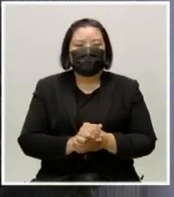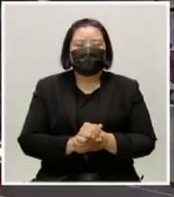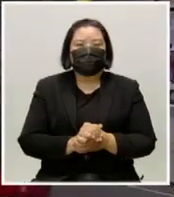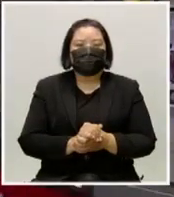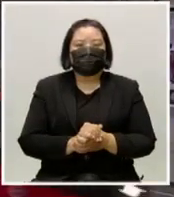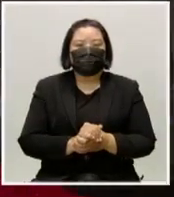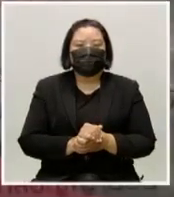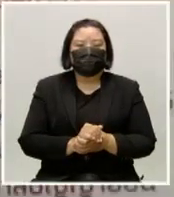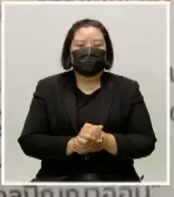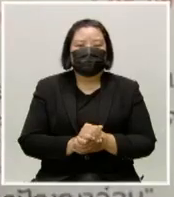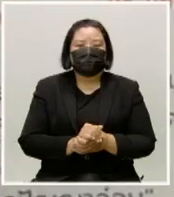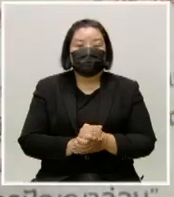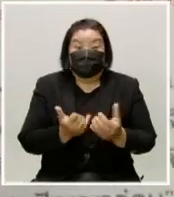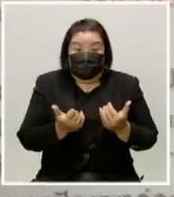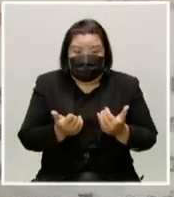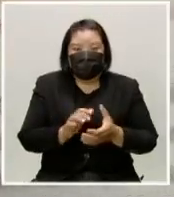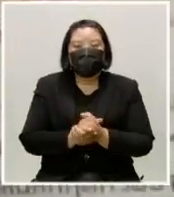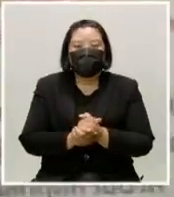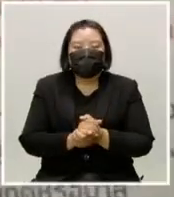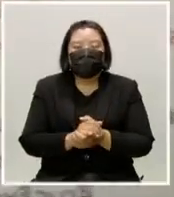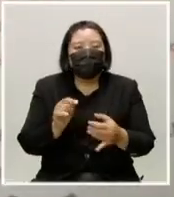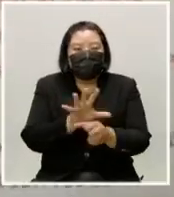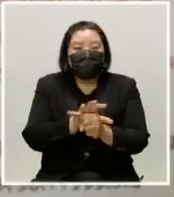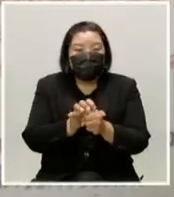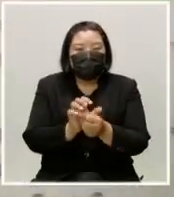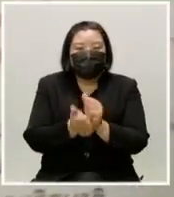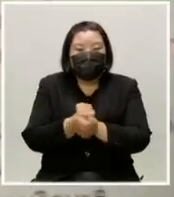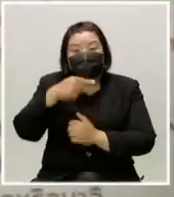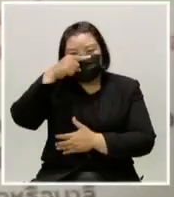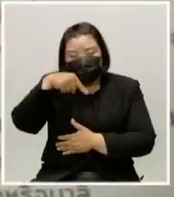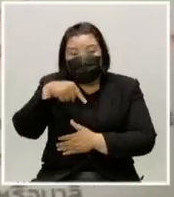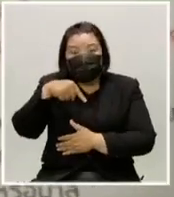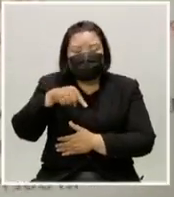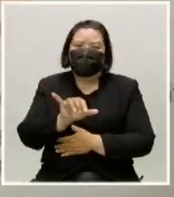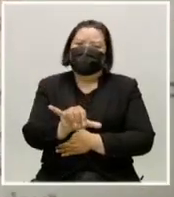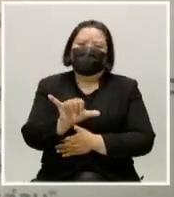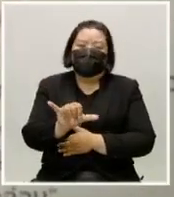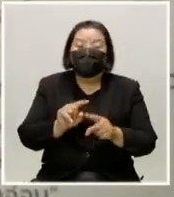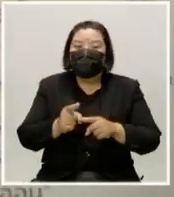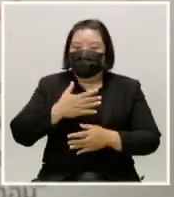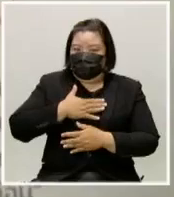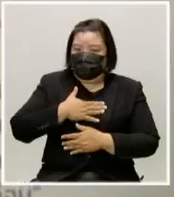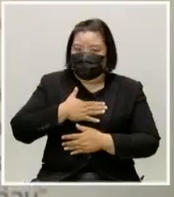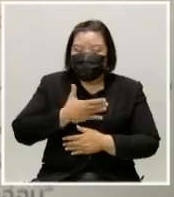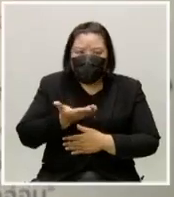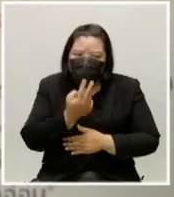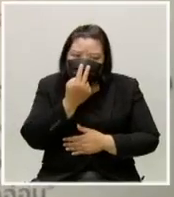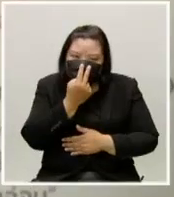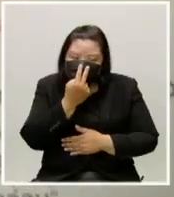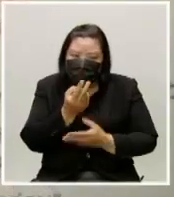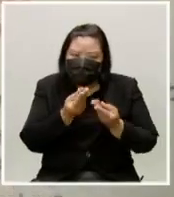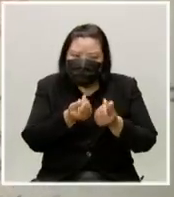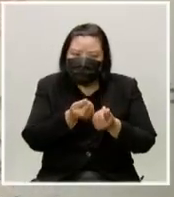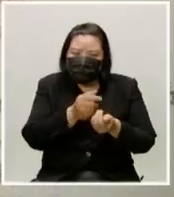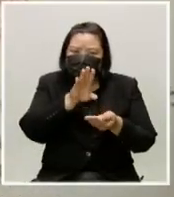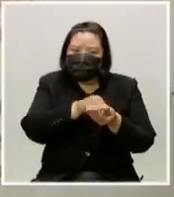การแพทย์ได้รายงานที่ประชุมว่ายังไม่มีสายพันธุ์ใหม่ที่บอกสายพันธุ์ไทยเนาะอย่างนี้ตามครับเดี๋ยวขอไปตรวจสอบว่าแหล่งที่มาข้อมูลมันเป็นยังไง